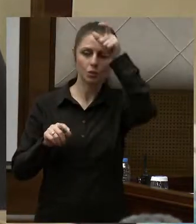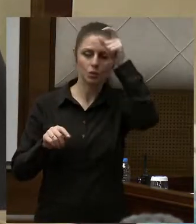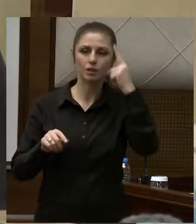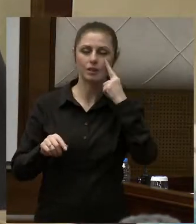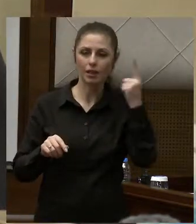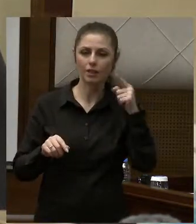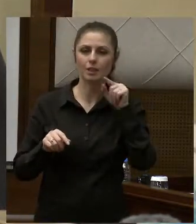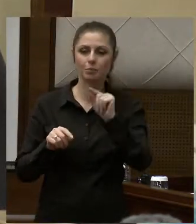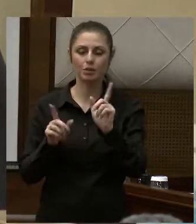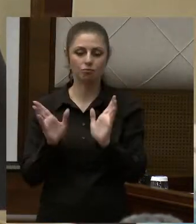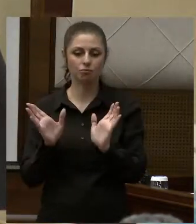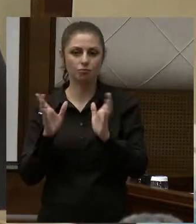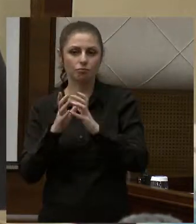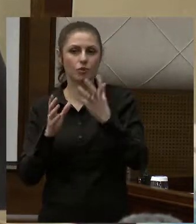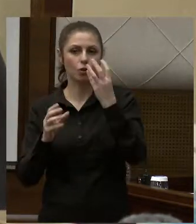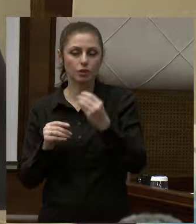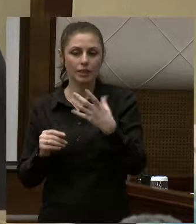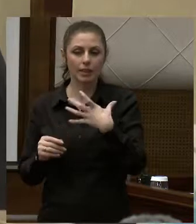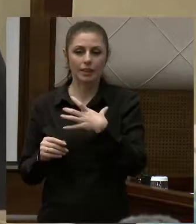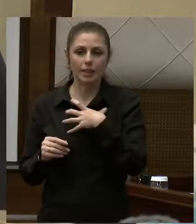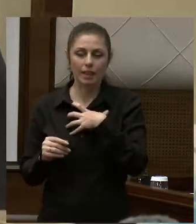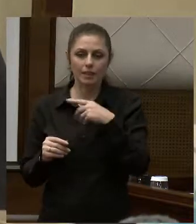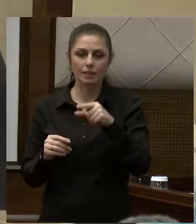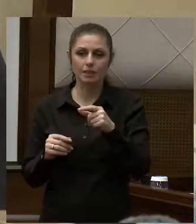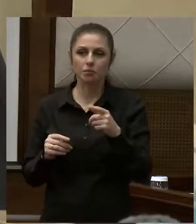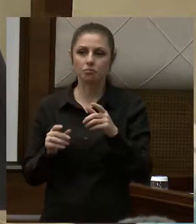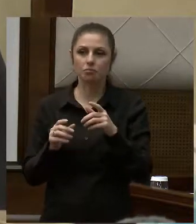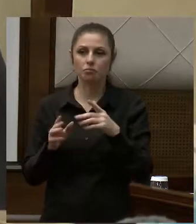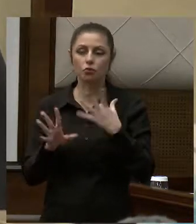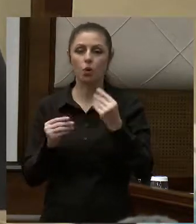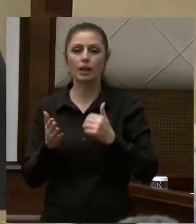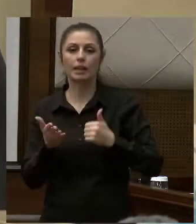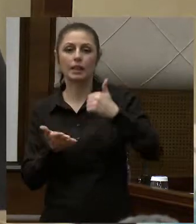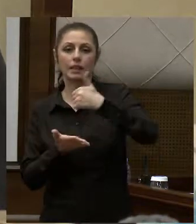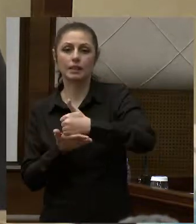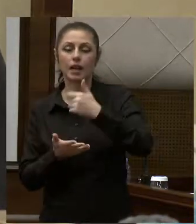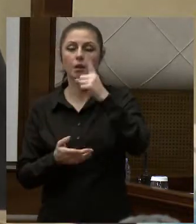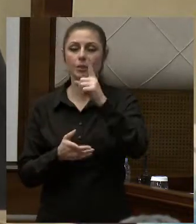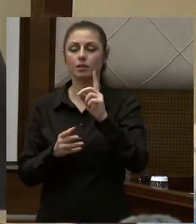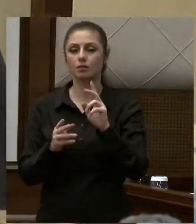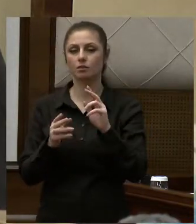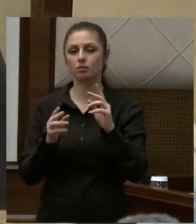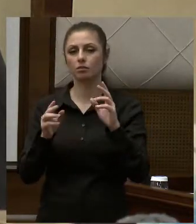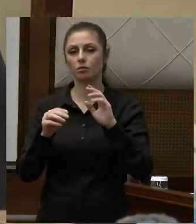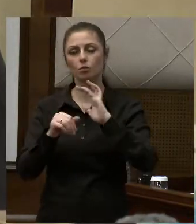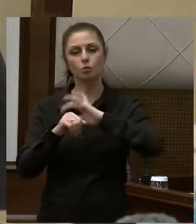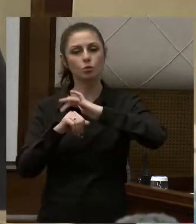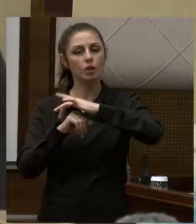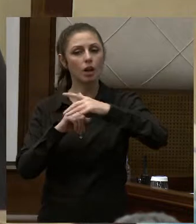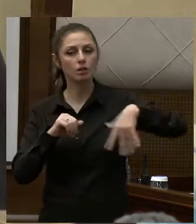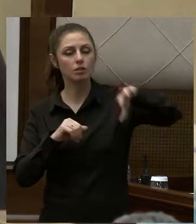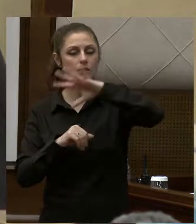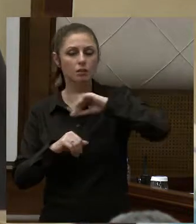Türkiye Cumhuriyeti Devleti'nin artık kabına sığmadığını, bölgesinde lider ülke olduğunu ve tüm dünyaya örnek olduğunu